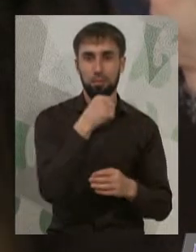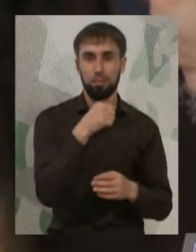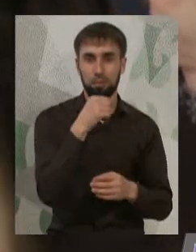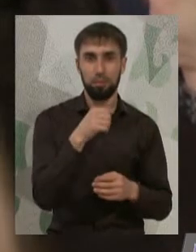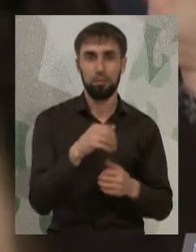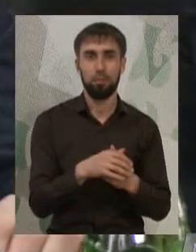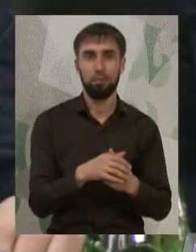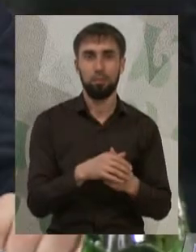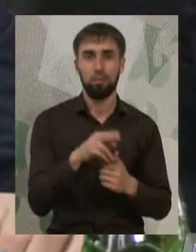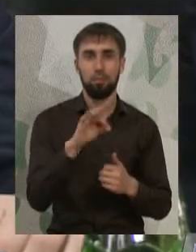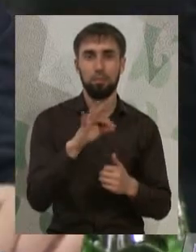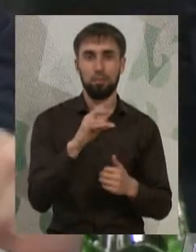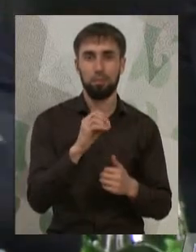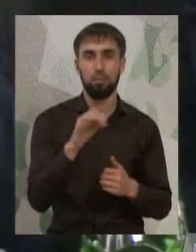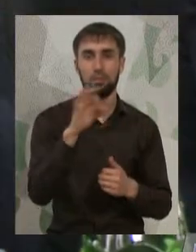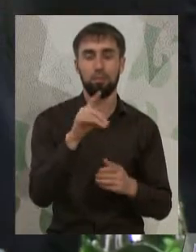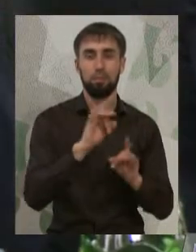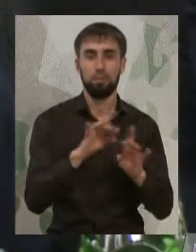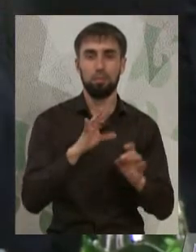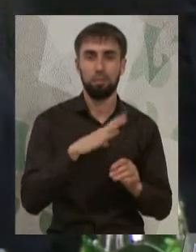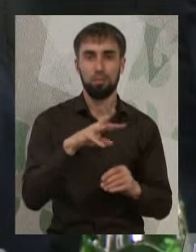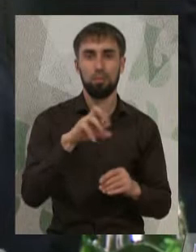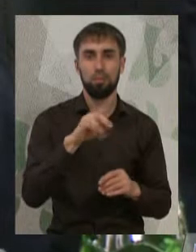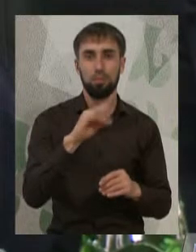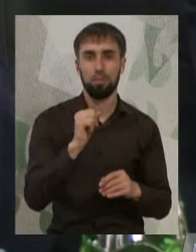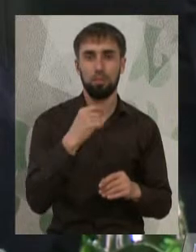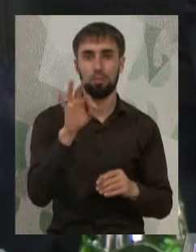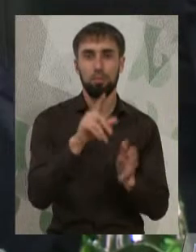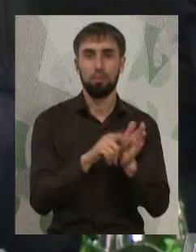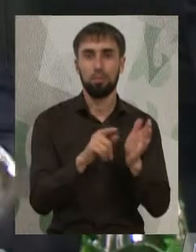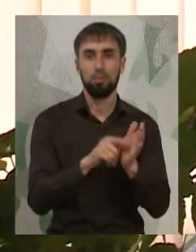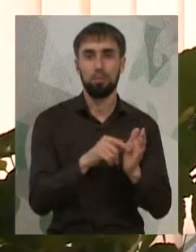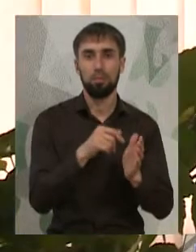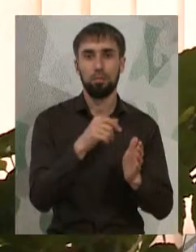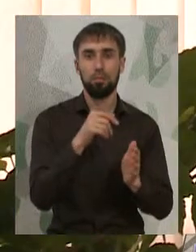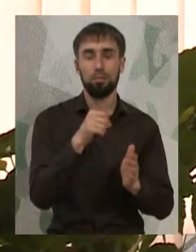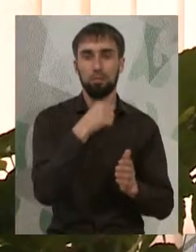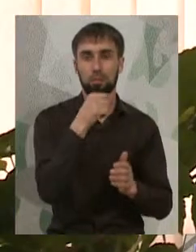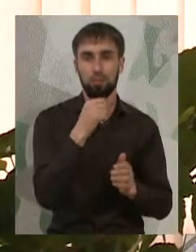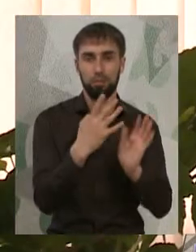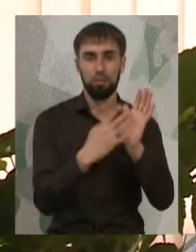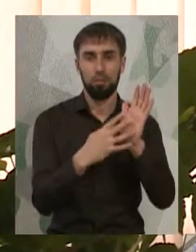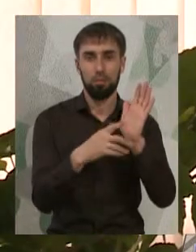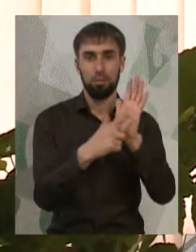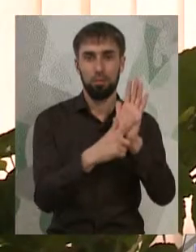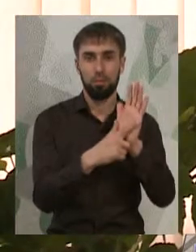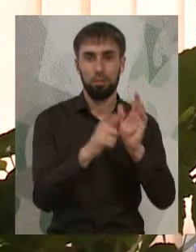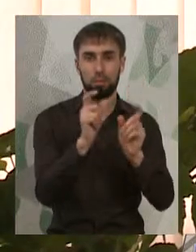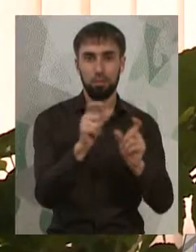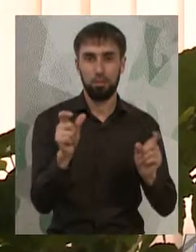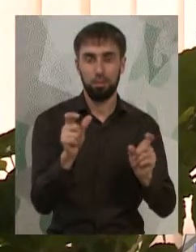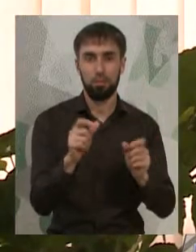Мадина Мацеева рассказала о проделанной работе в обучении граждан пенсионного возраста. 97 человек. Это был